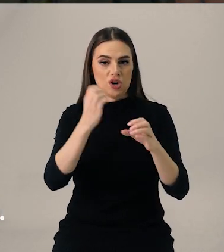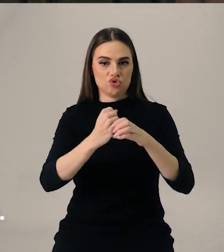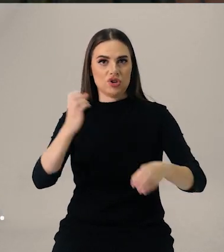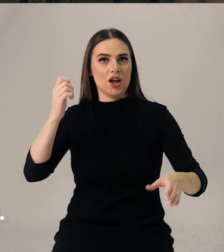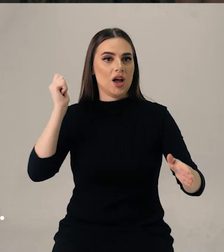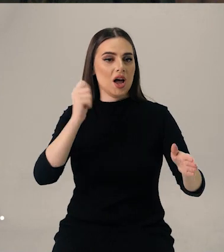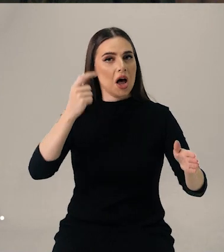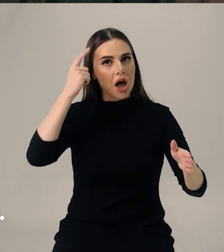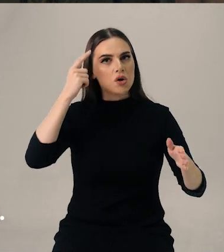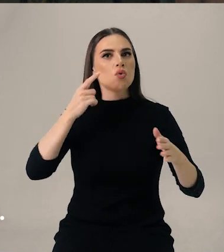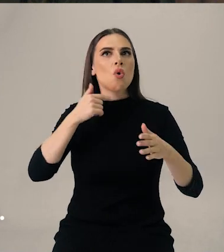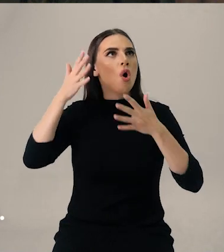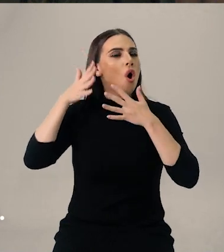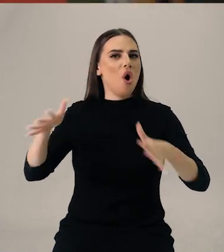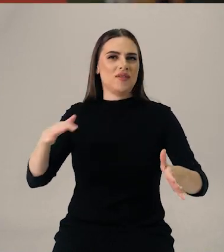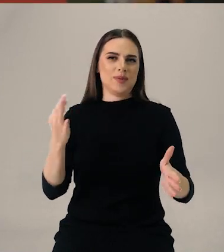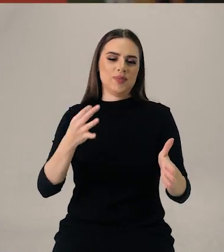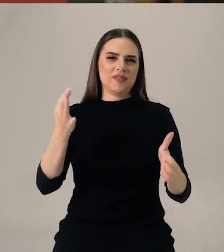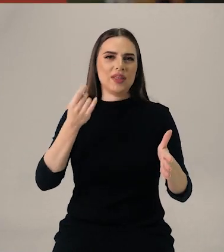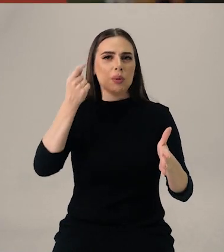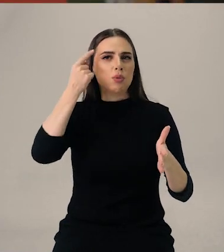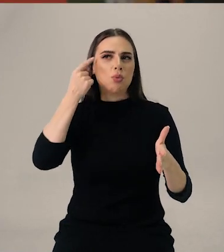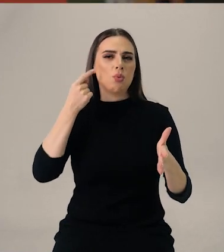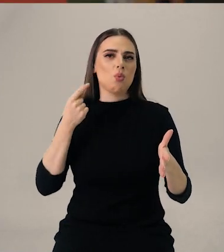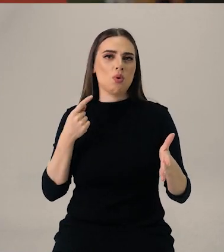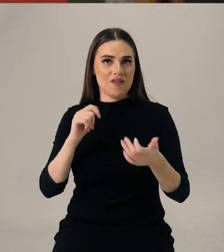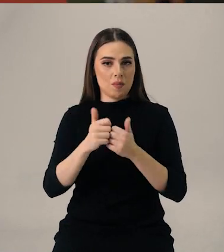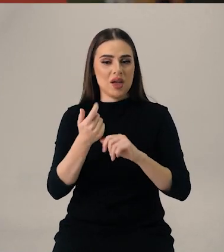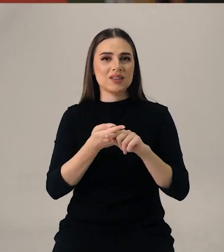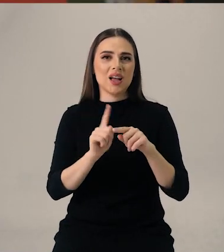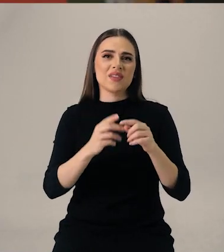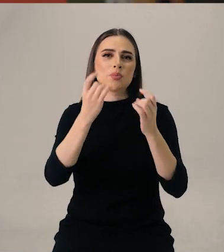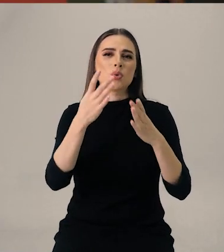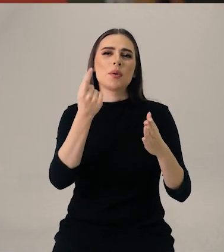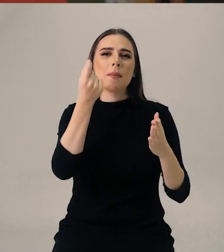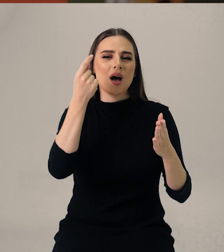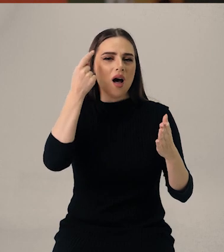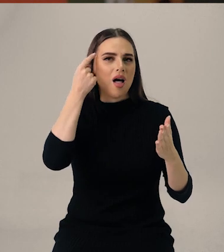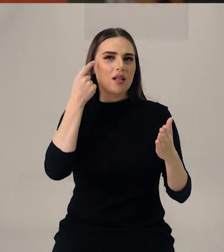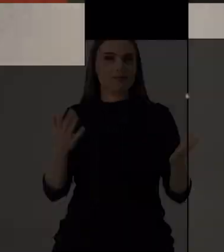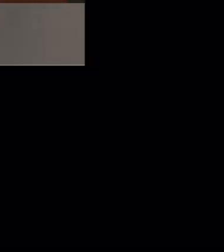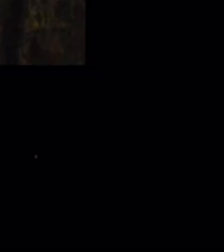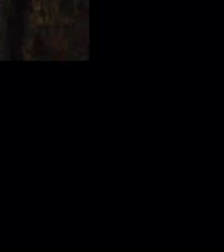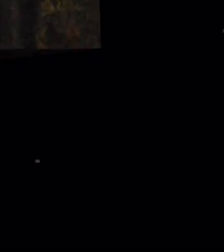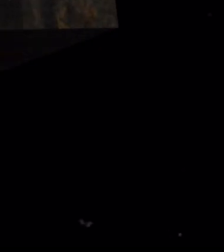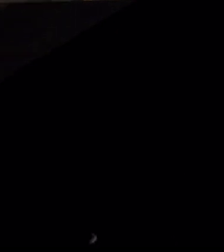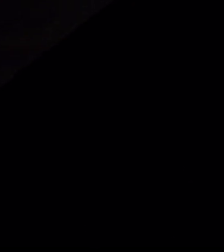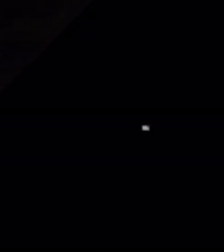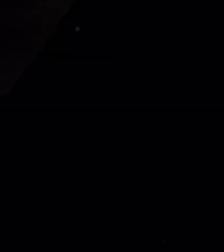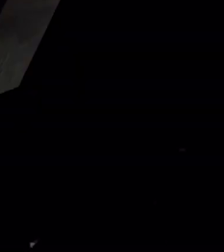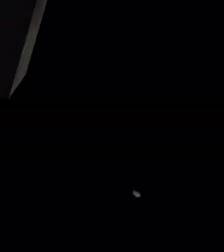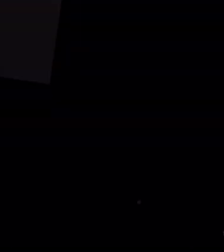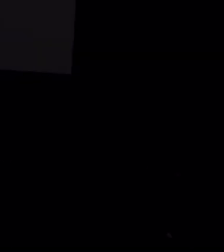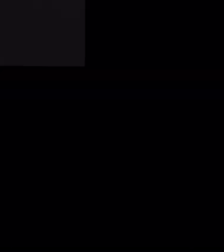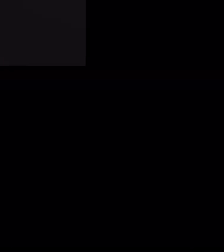головы царевича не может быть столько крови. Вместо этого у царевича должна была течь лишь маленькая струйка. Как Иван Грозный